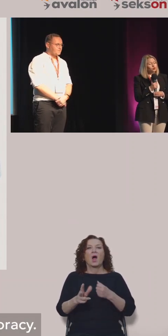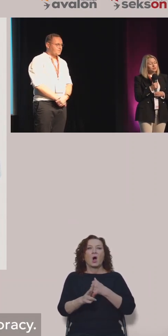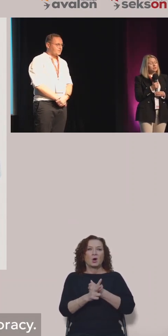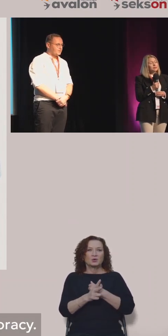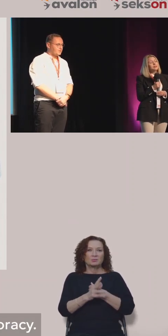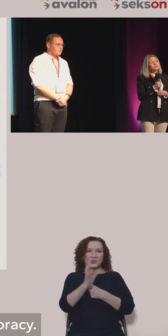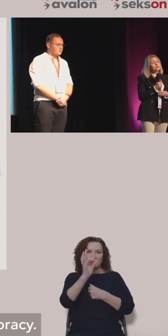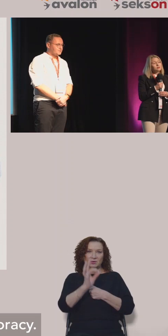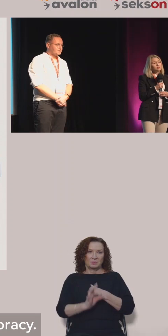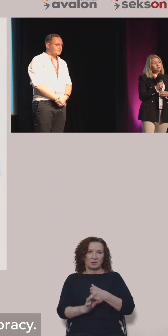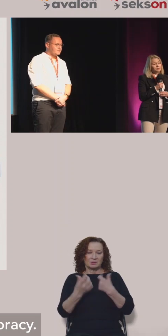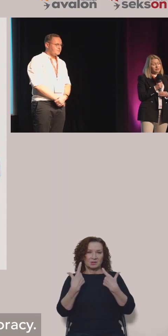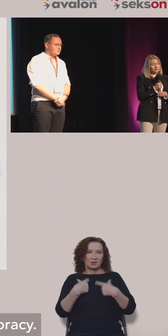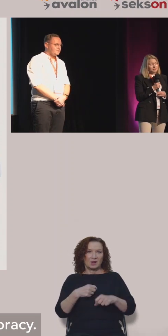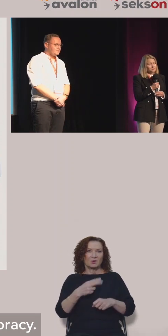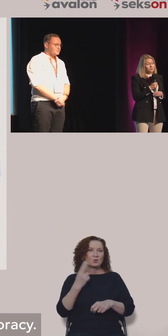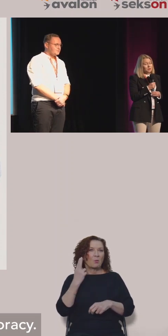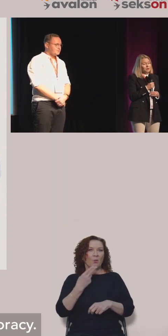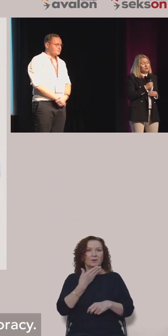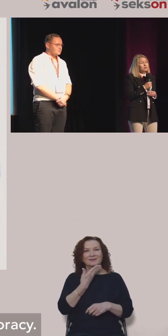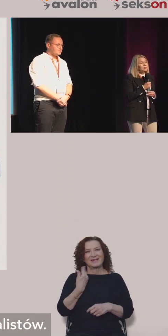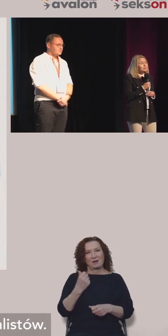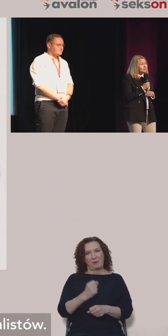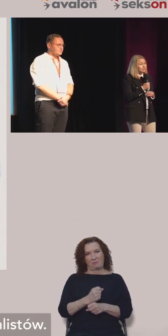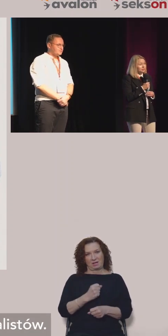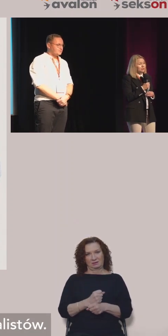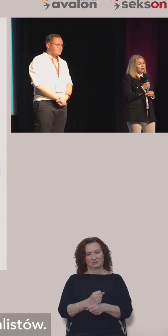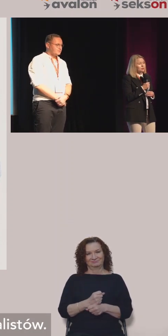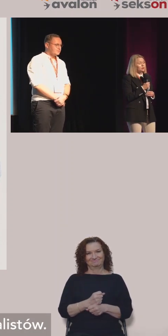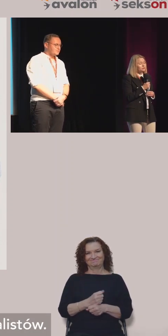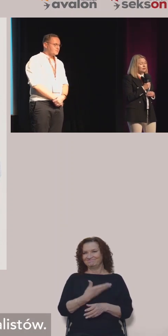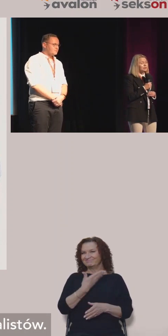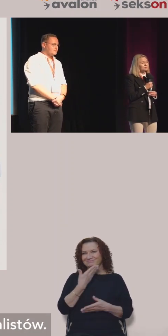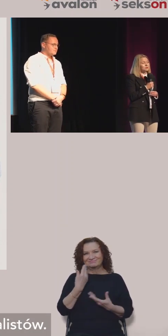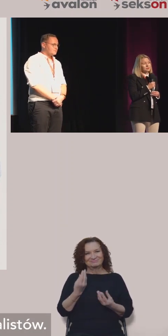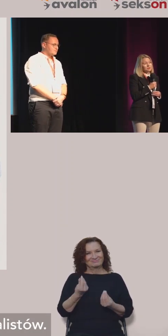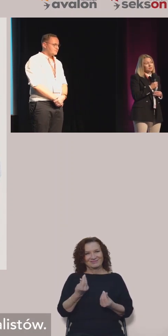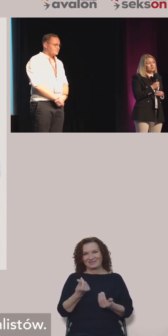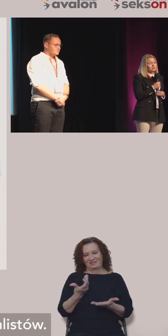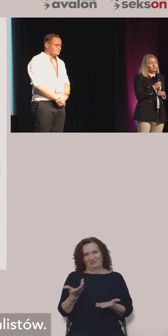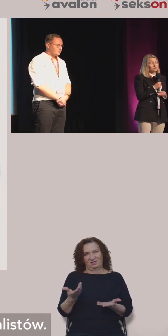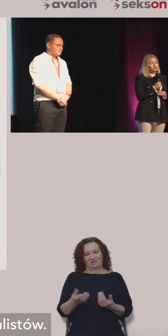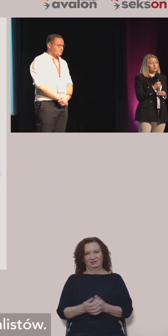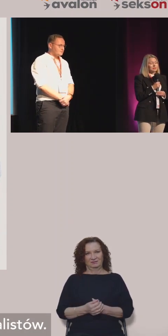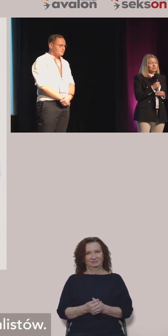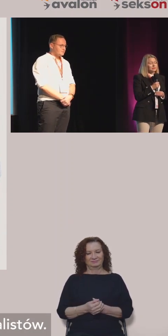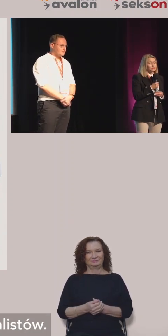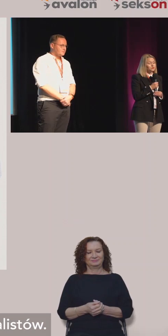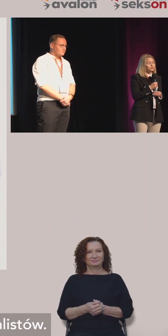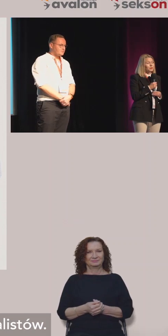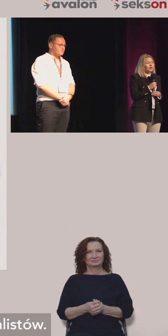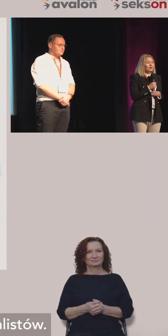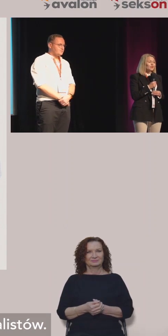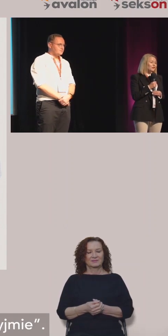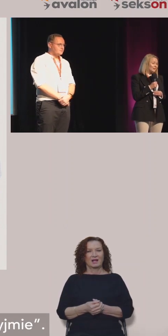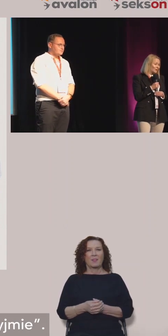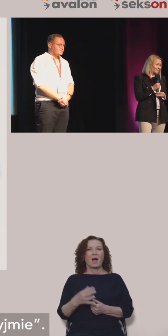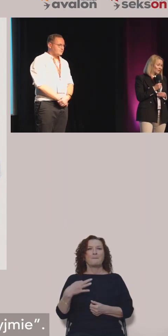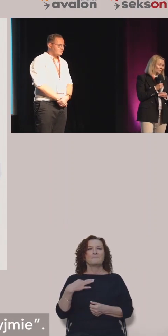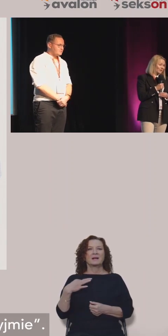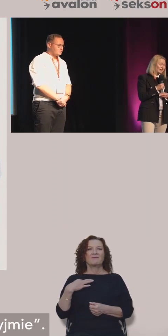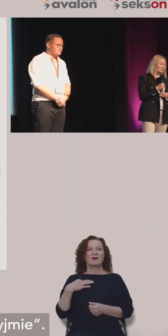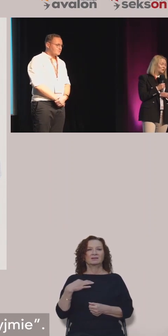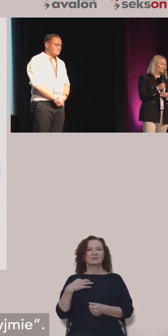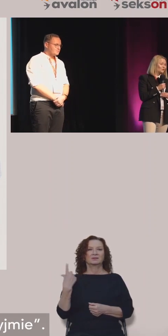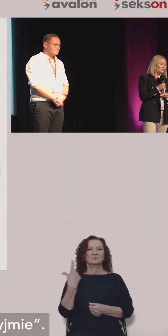osób głuchych często nie ma pracy, więc nie stać ich na takie prywatne wizyty u specjalistów.